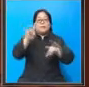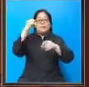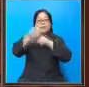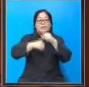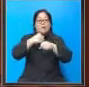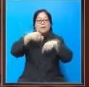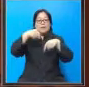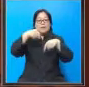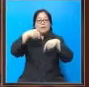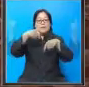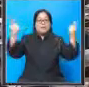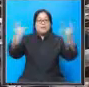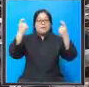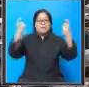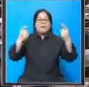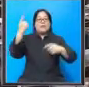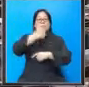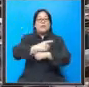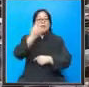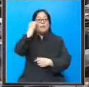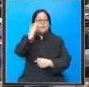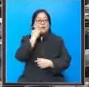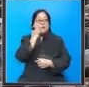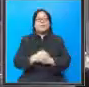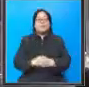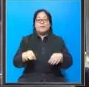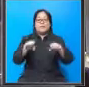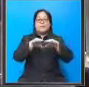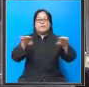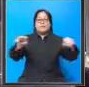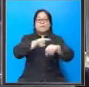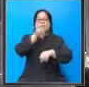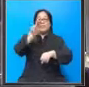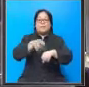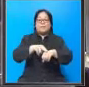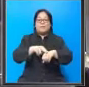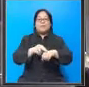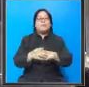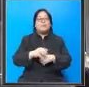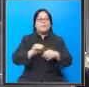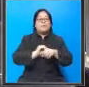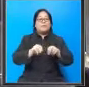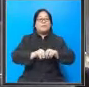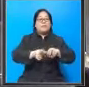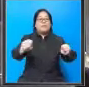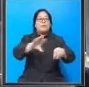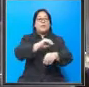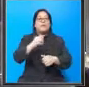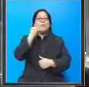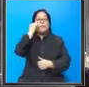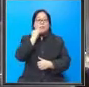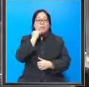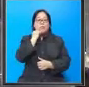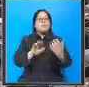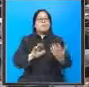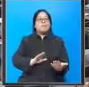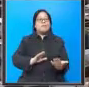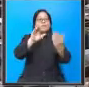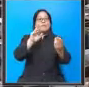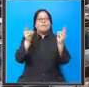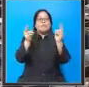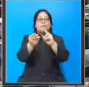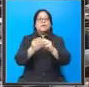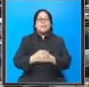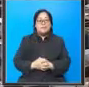bagi sambutan hari warga emas untuk tahun 2020 peringkat kebangsaan Eleven demi dan penuaan mendepan ini